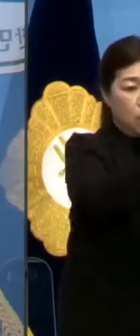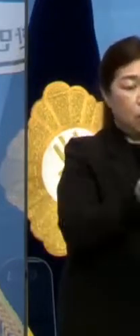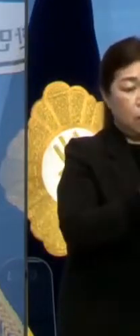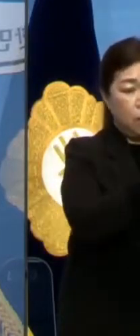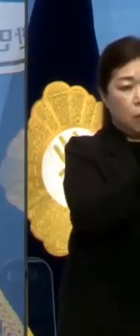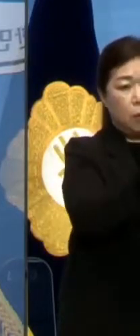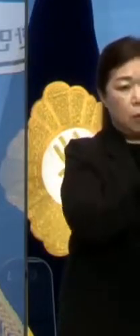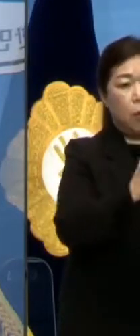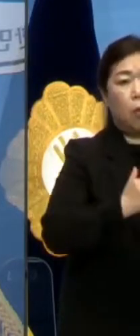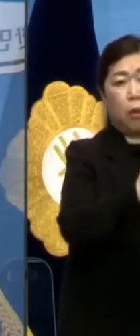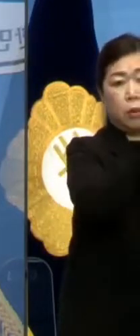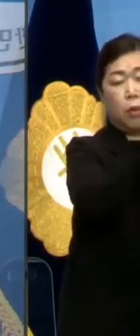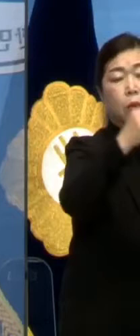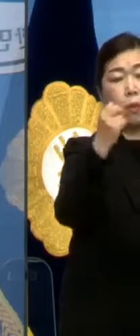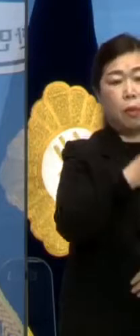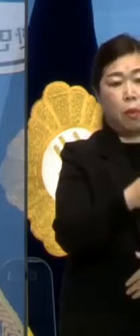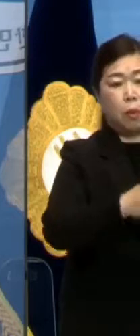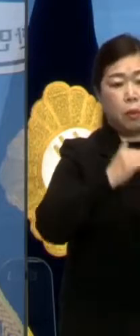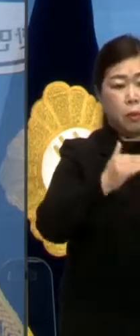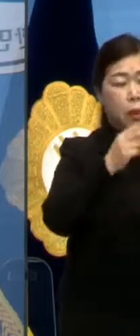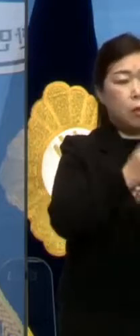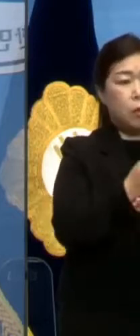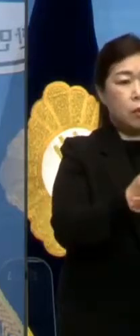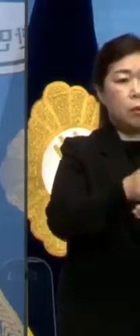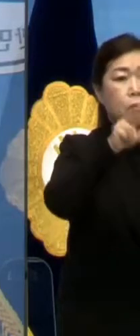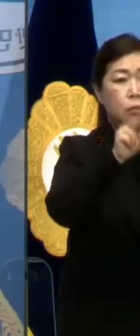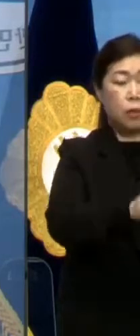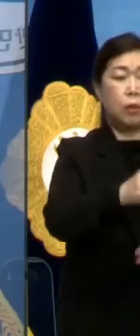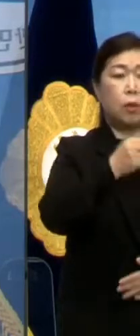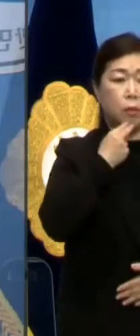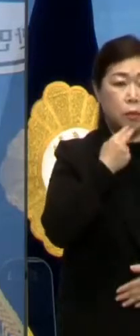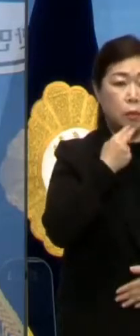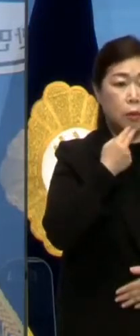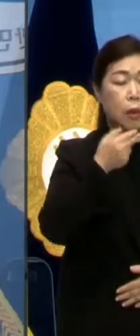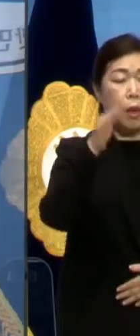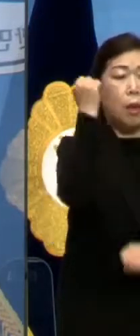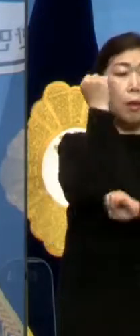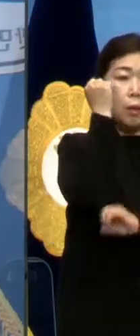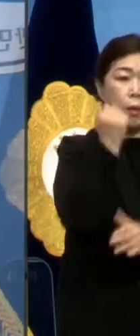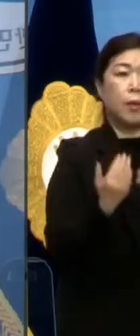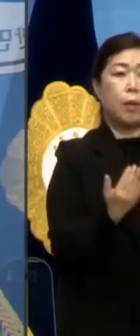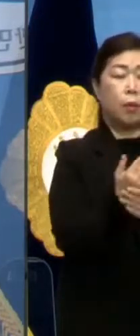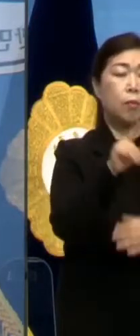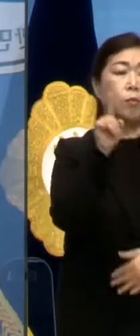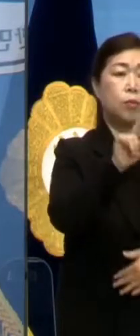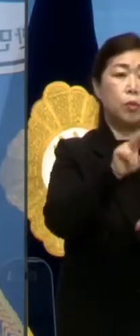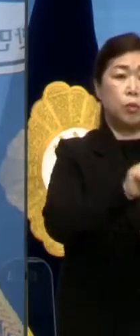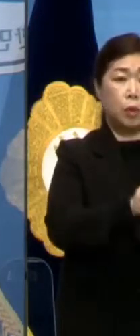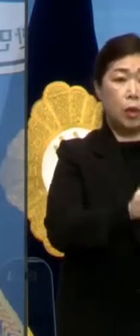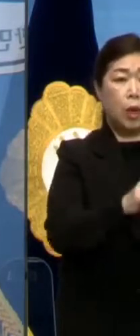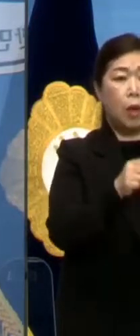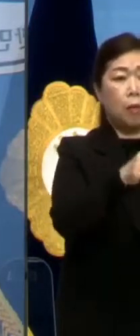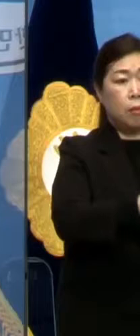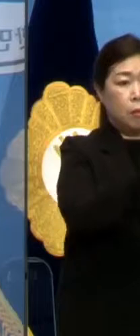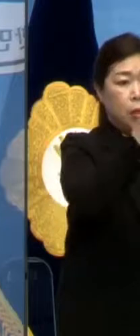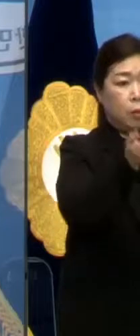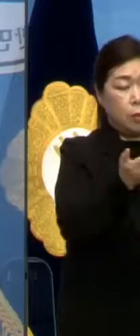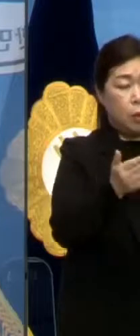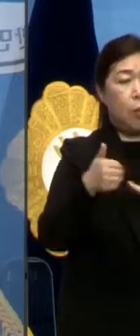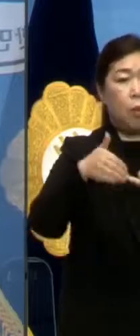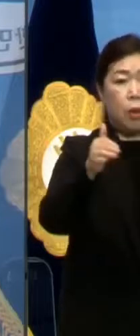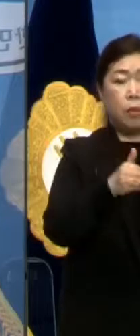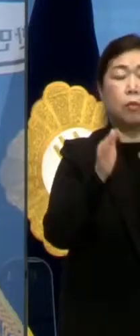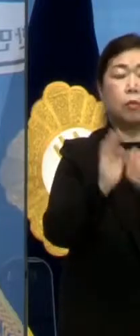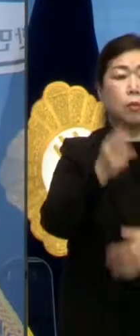및 절차상의 문제는 없었고 사건의 근본적인 문제는 입양 사후관리에서 공적